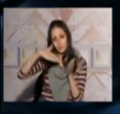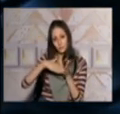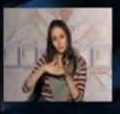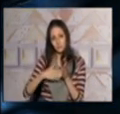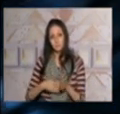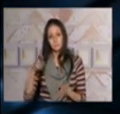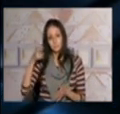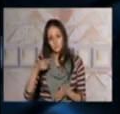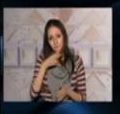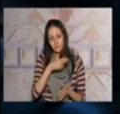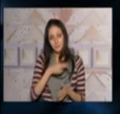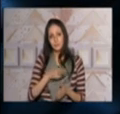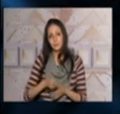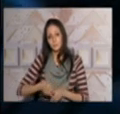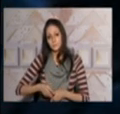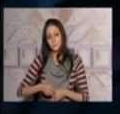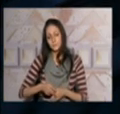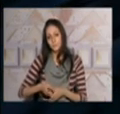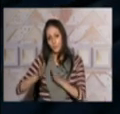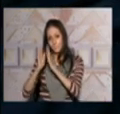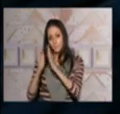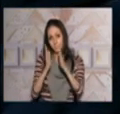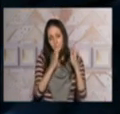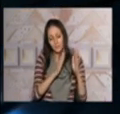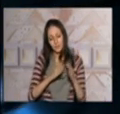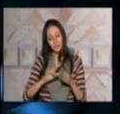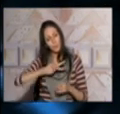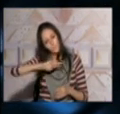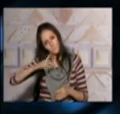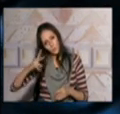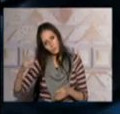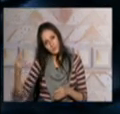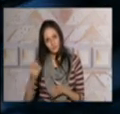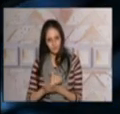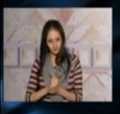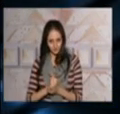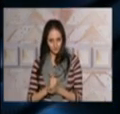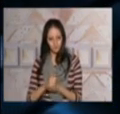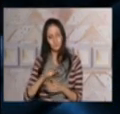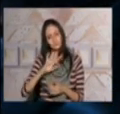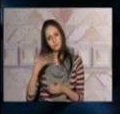مجالات عديدة علشان الناس تتدرب فيها، سواء توكيلات شحنة أو مستخلصين أو مستوردين.